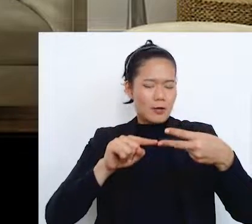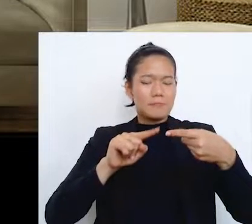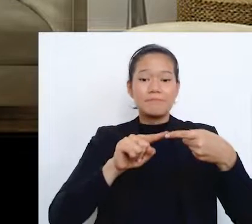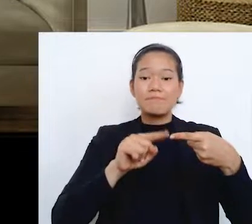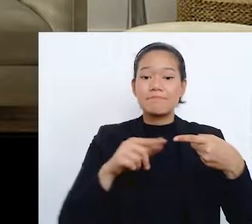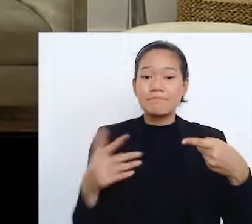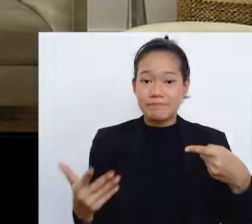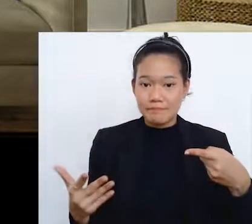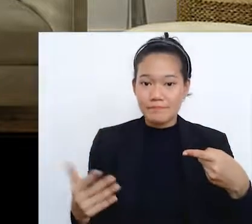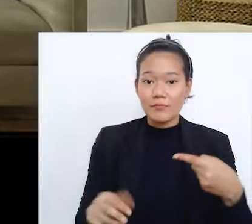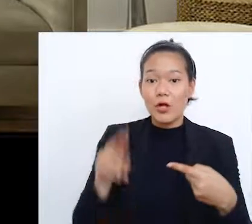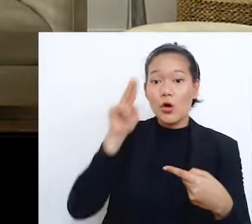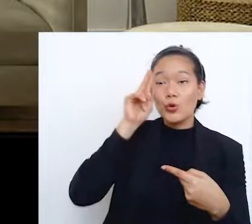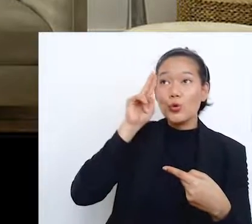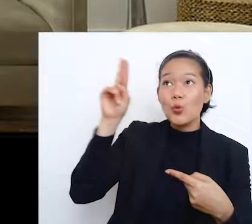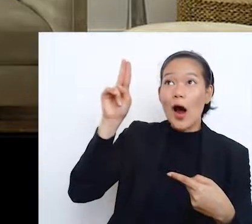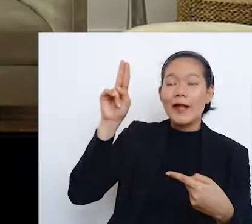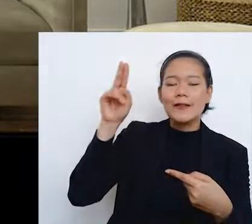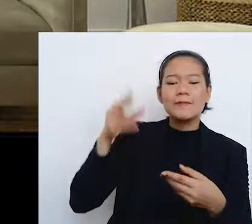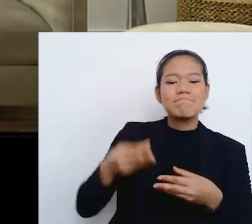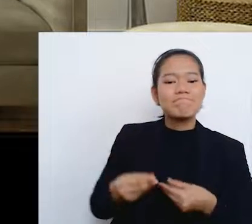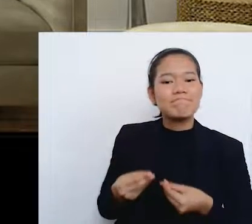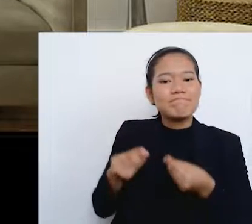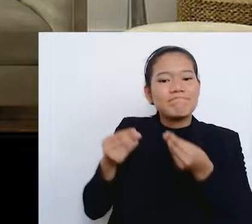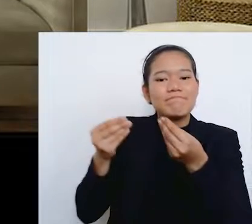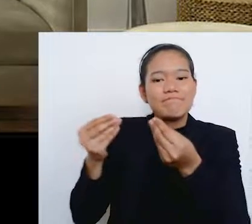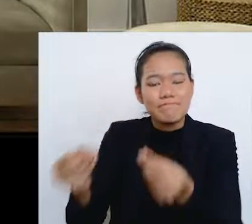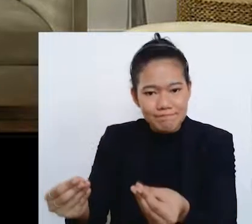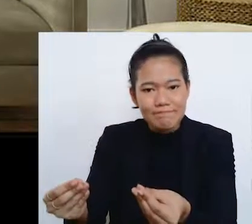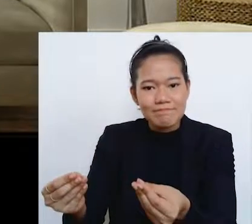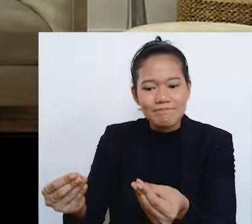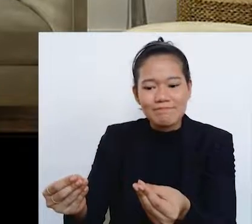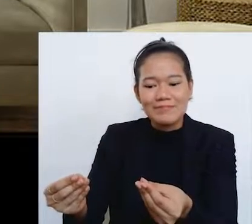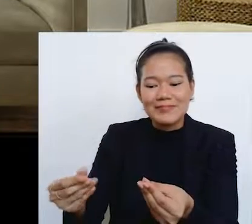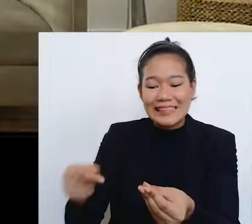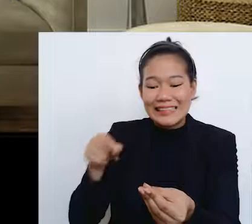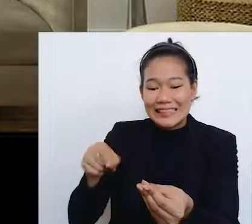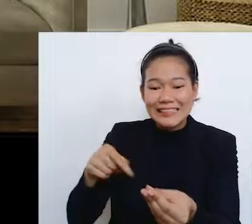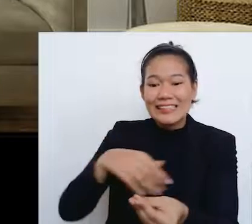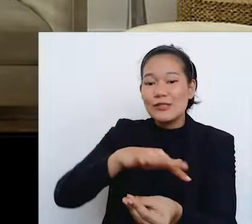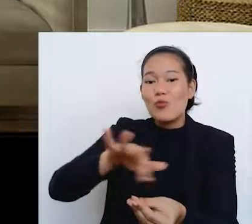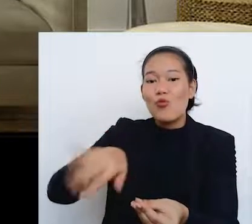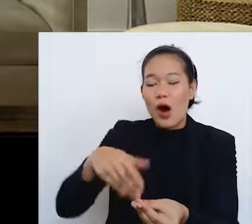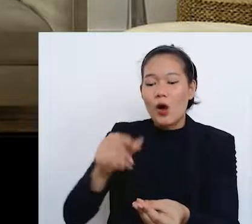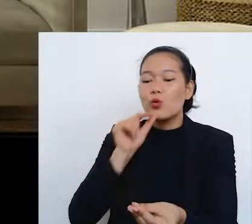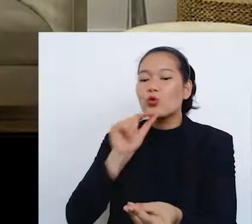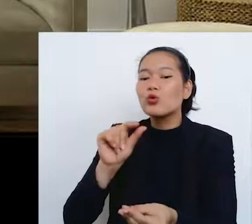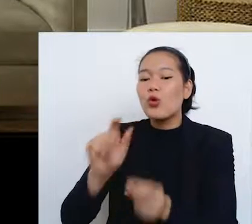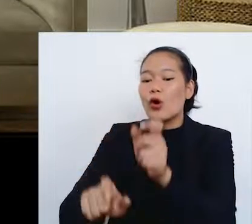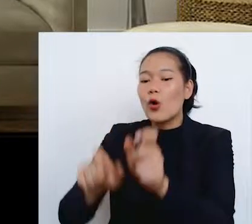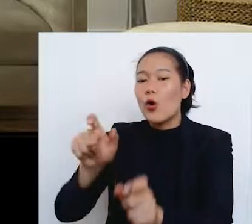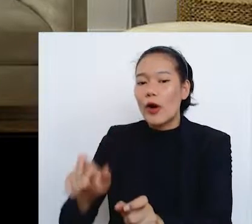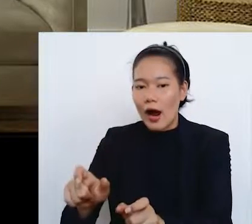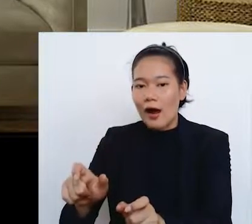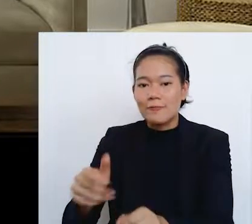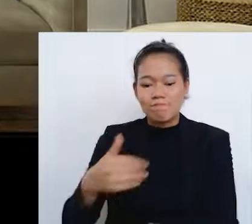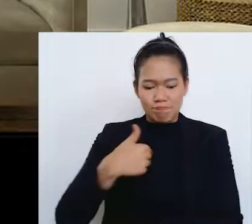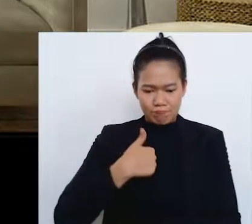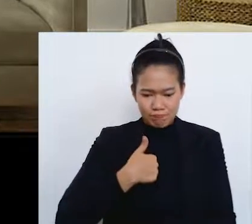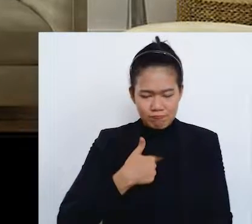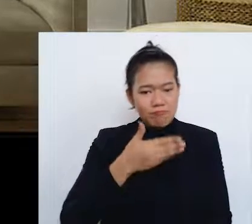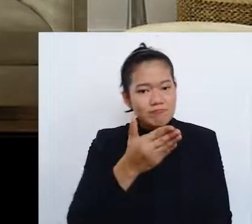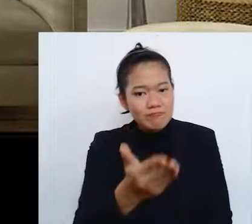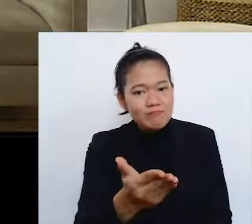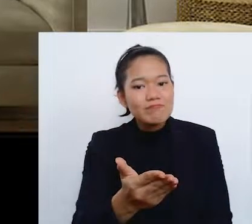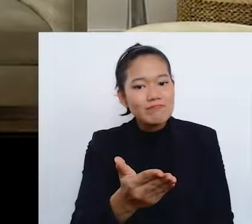Yang pertama adalah Tuhan menyediakan segalanya untuk manusia, untuk